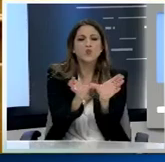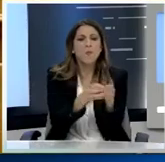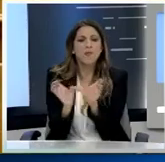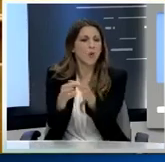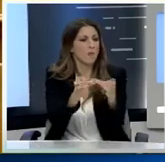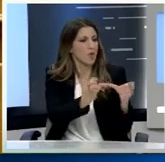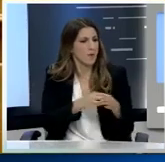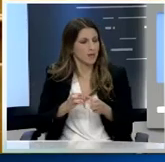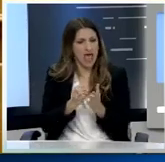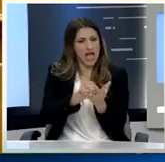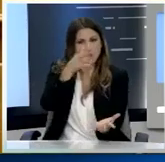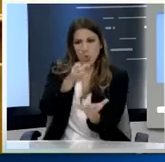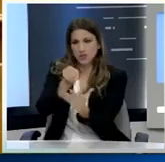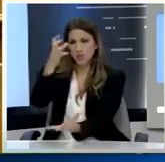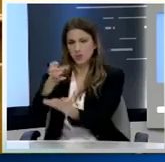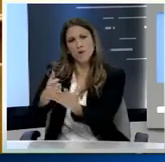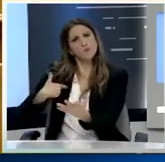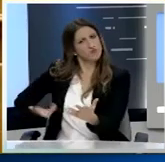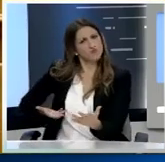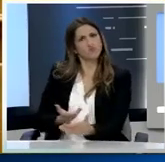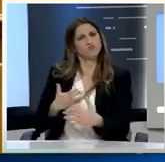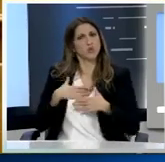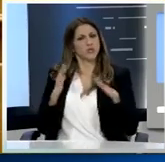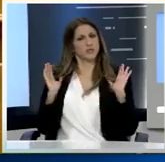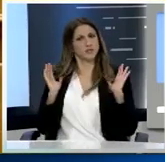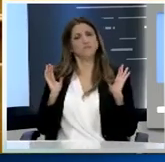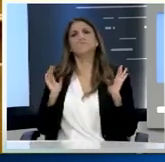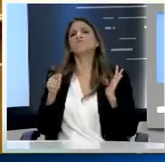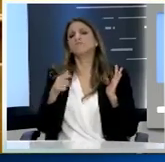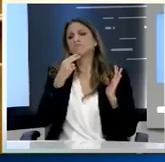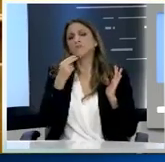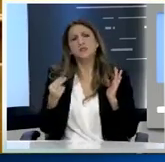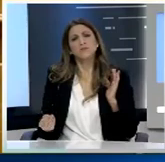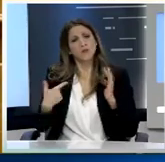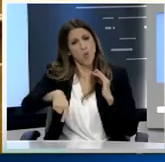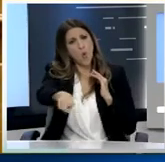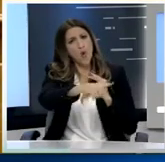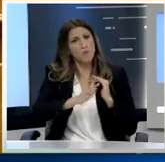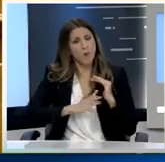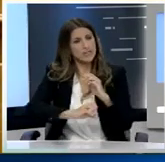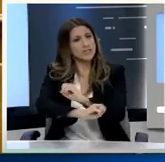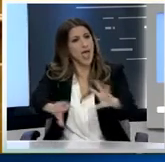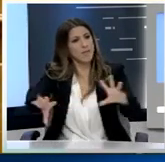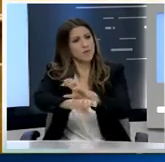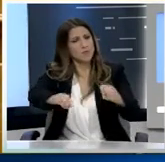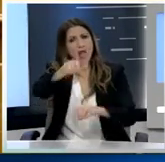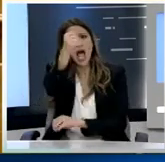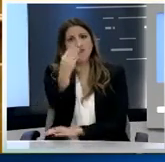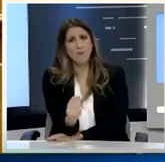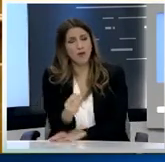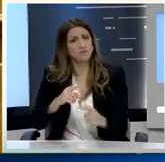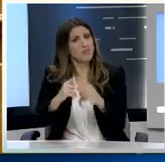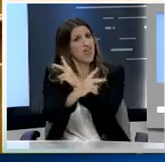κομμάτων. Είναι μια πρωτοβουλία που οδηγεί σε πολύ καλύτερη ενημέρωση των πολιτών, οδηγεί σε